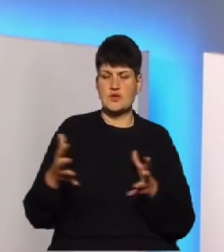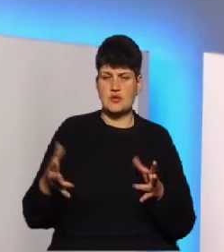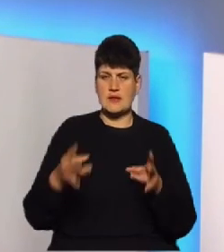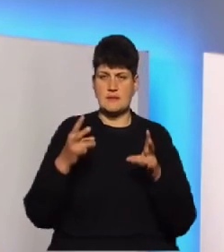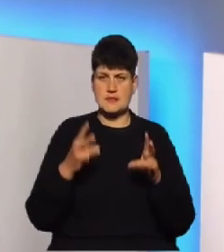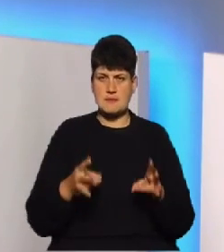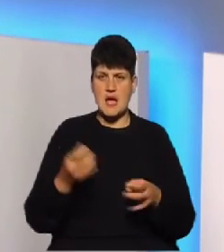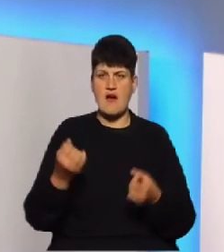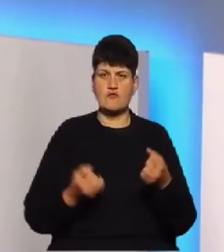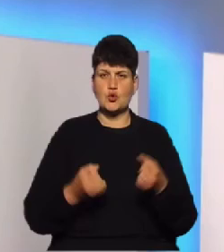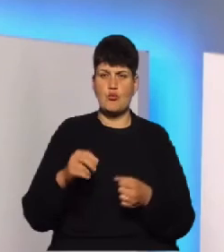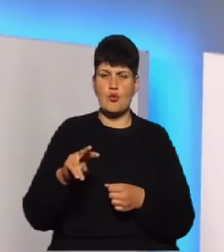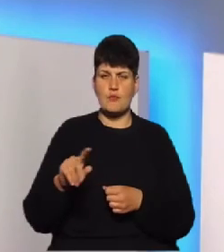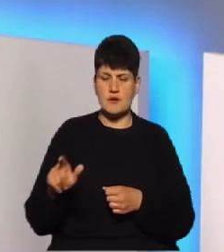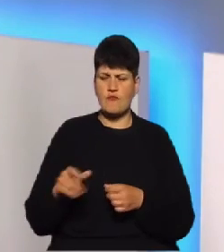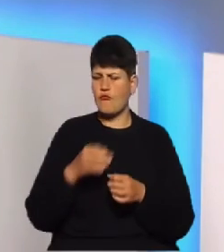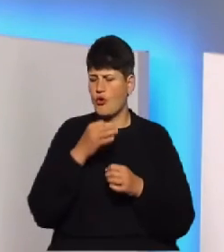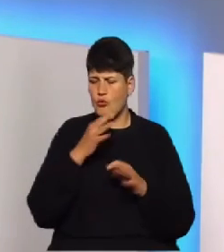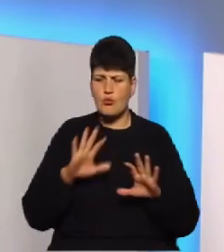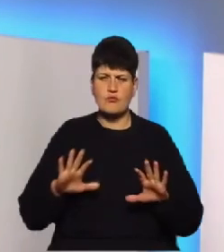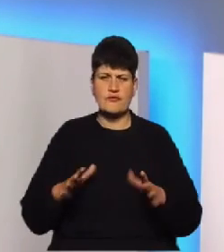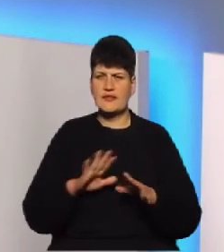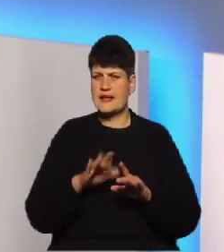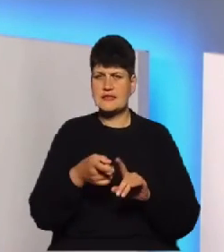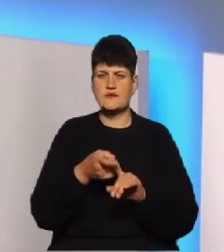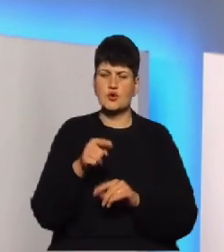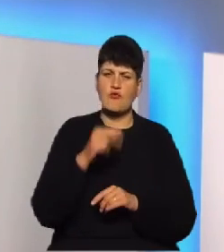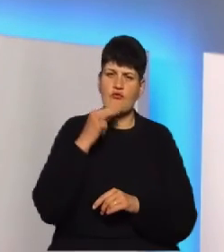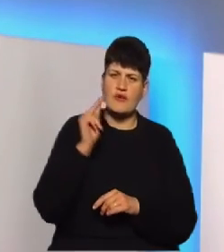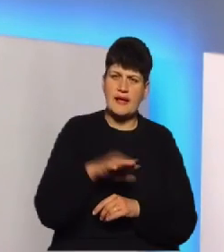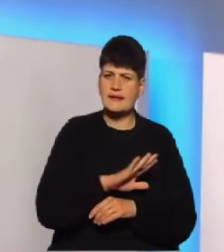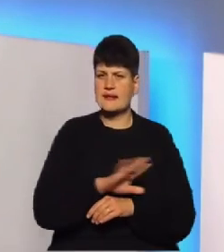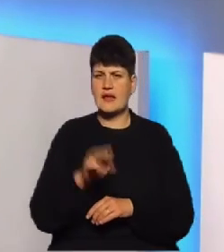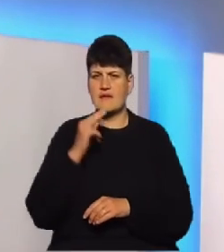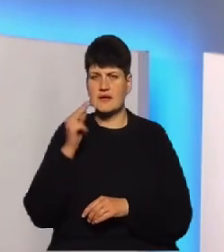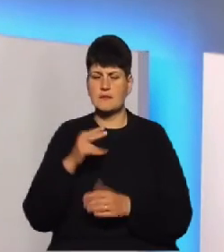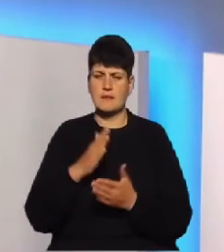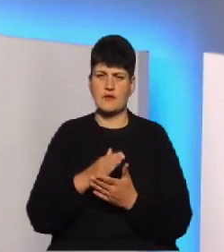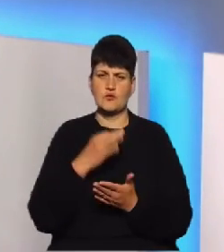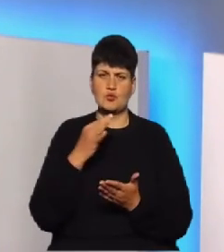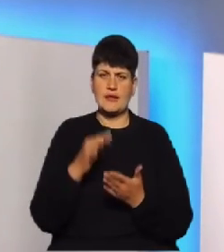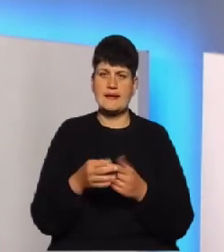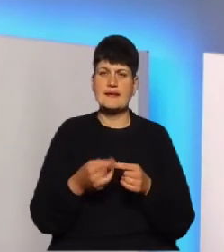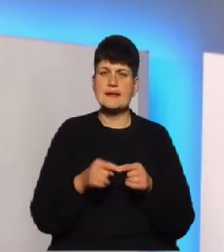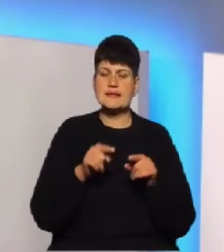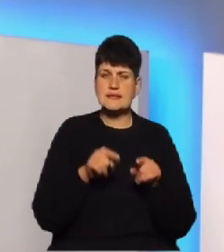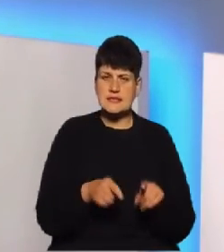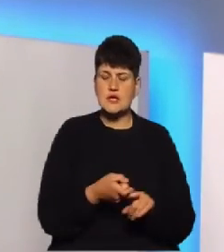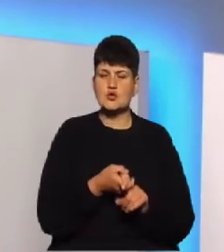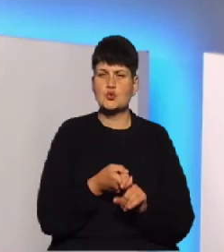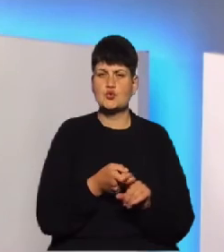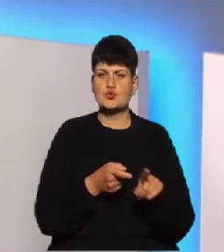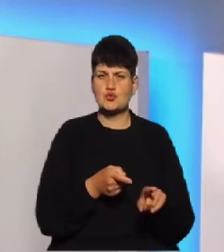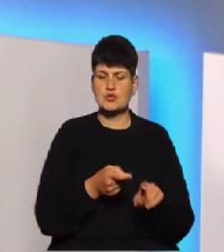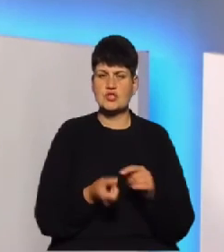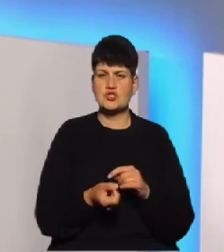то в будь-якому випадку, в незалежності від того, чи винен цей водій, чи не винен, вона несе відповідальність. Але це стосується джерела підвищеної безпеки,